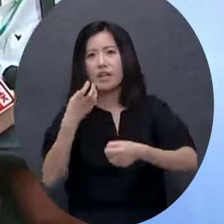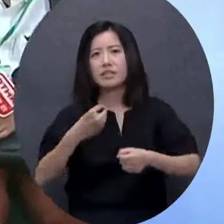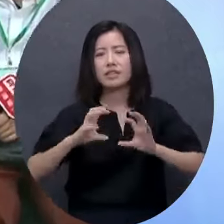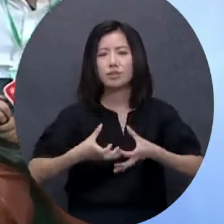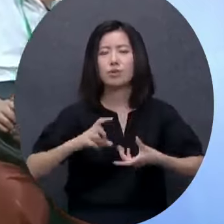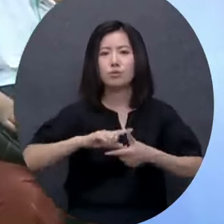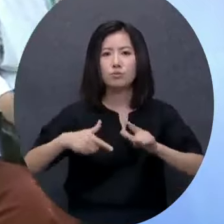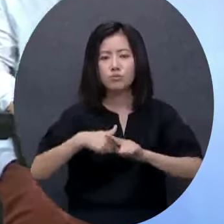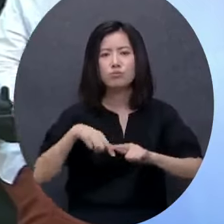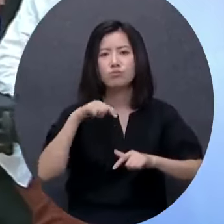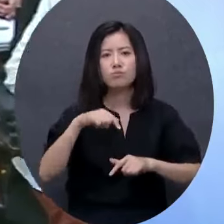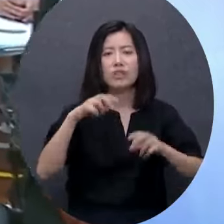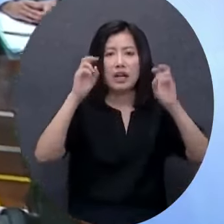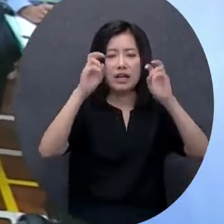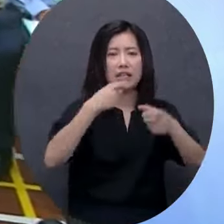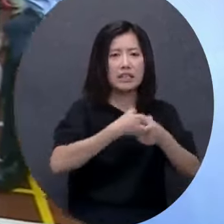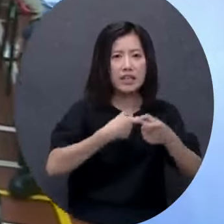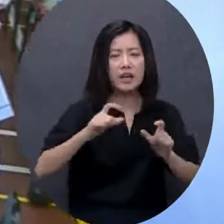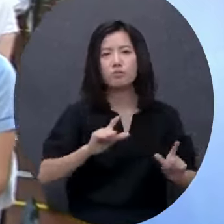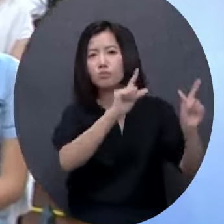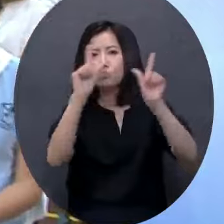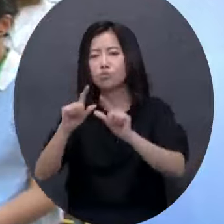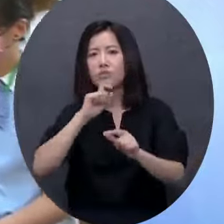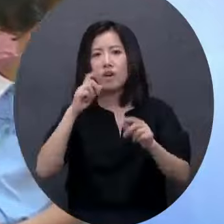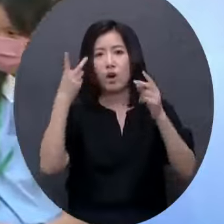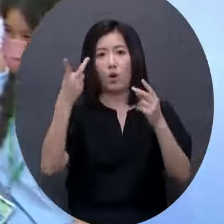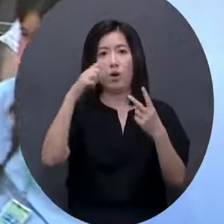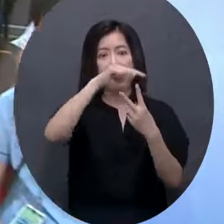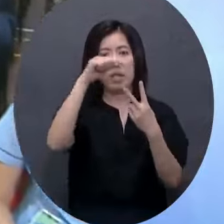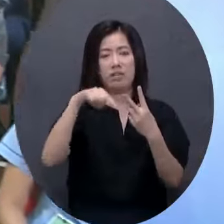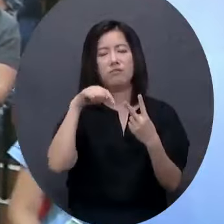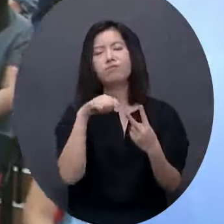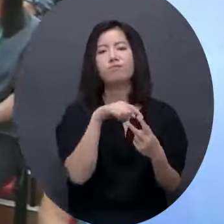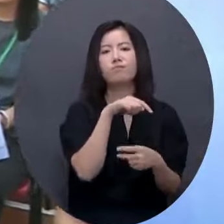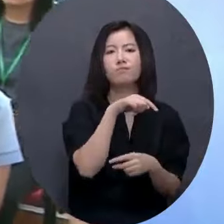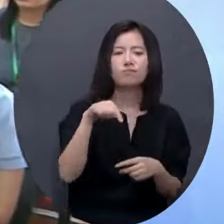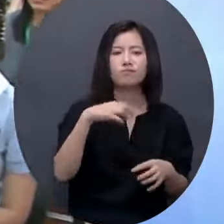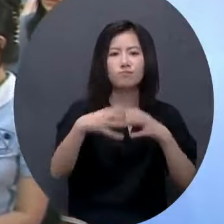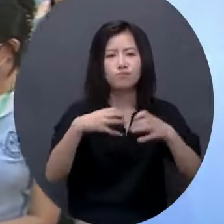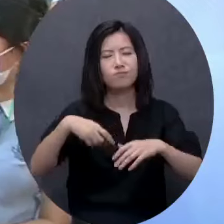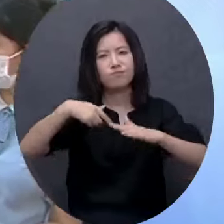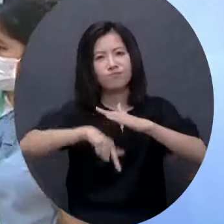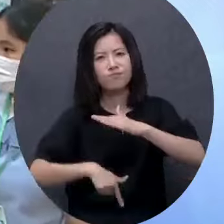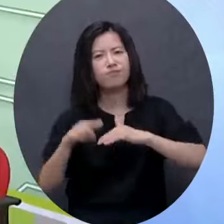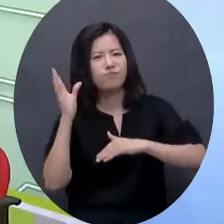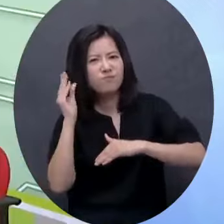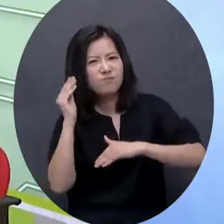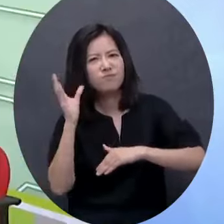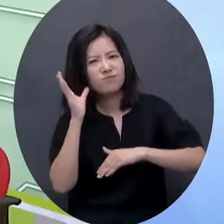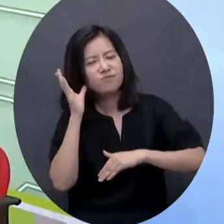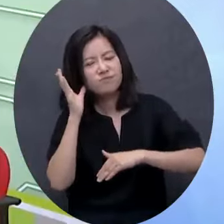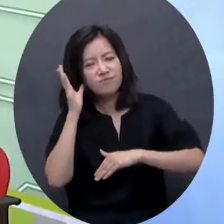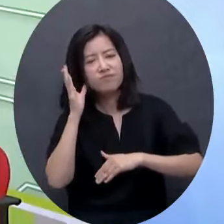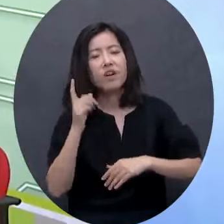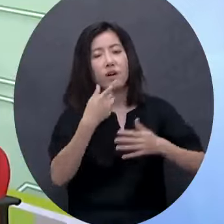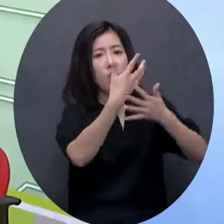圍繞拼經濟、惠民生兩個主題，同市民深入交流，認真聆聽意見同建議。李家超在社交